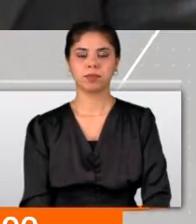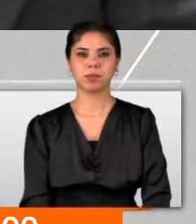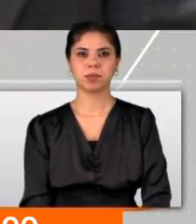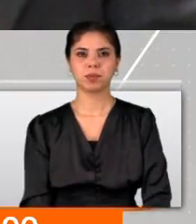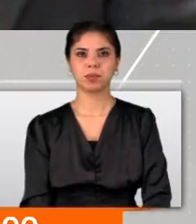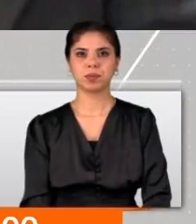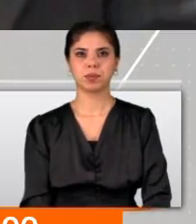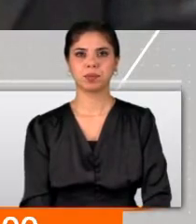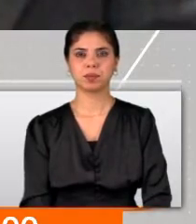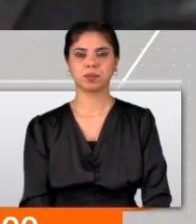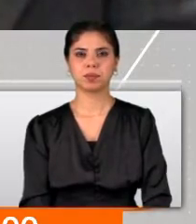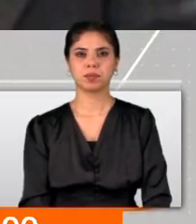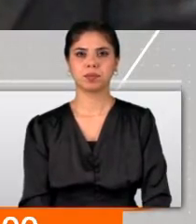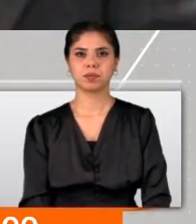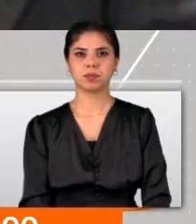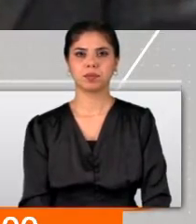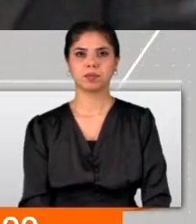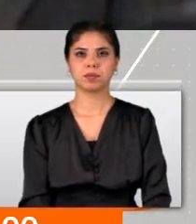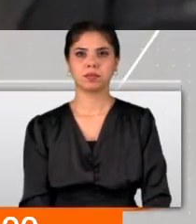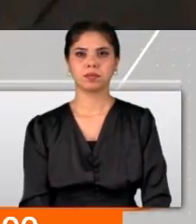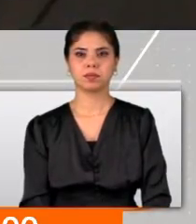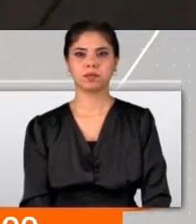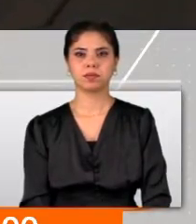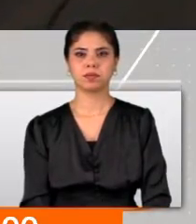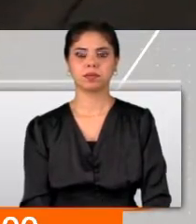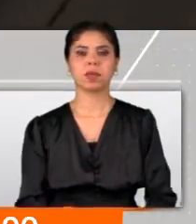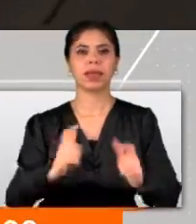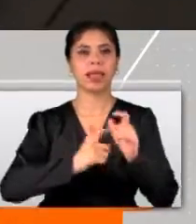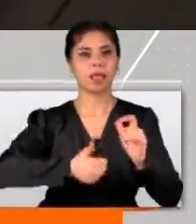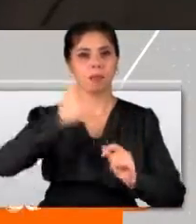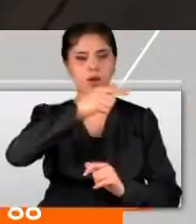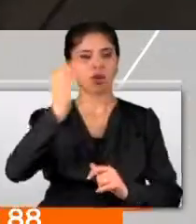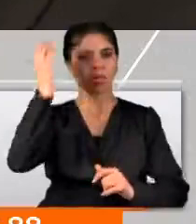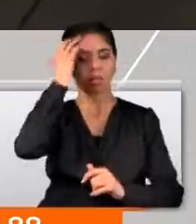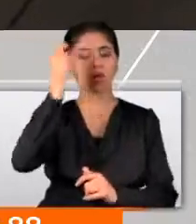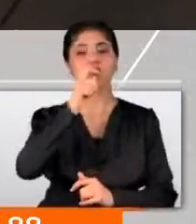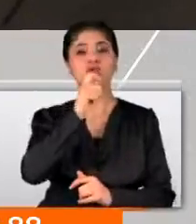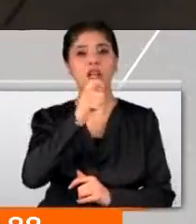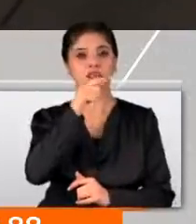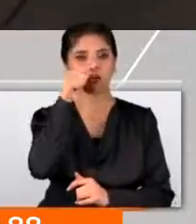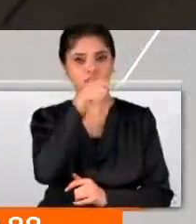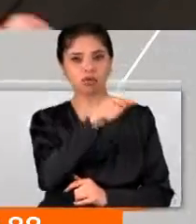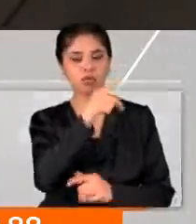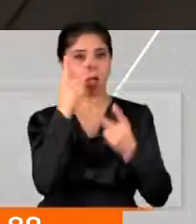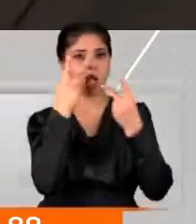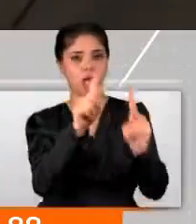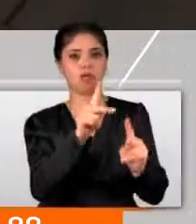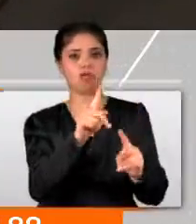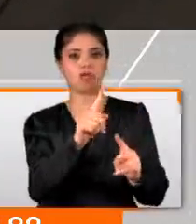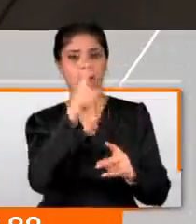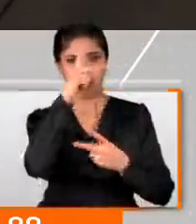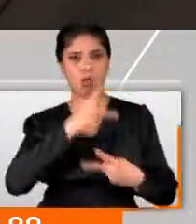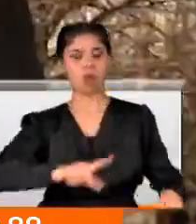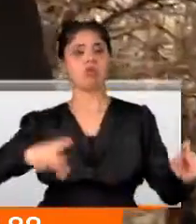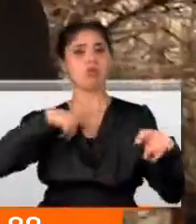iktidar olmadığı sürece bu sorunu çözemez. Projeleri tabii ki var. Genel Başkan'ın danışmanı çok açık bir biçimde özerk yapıya